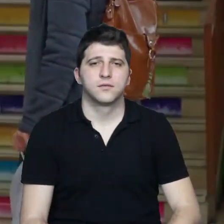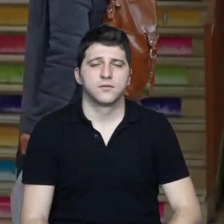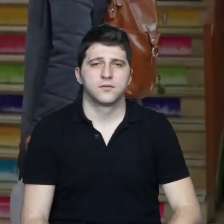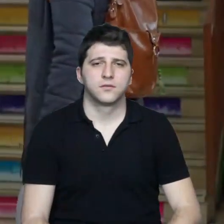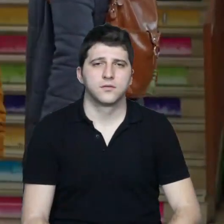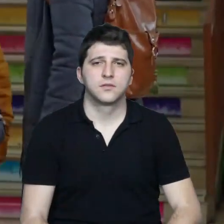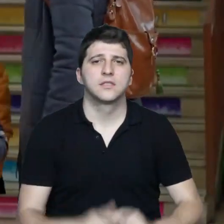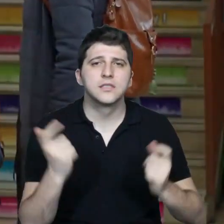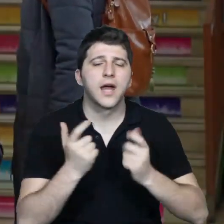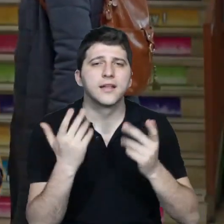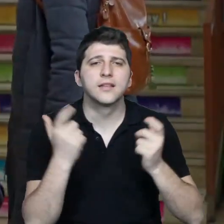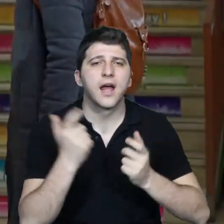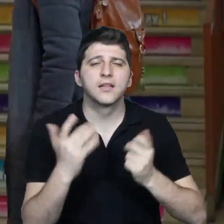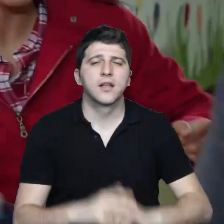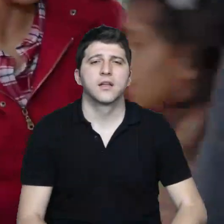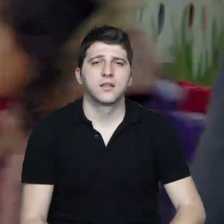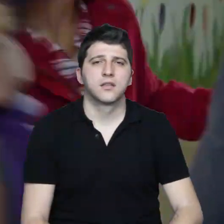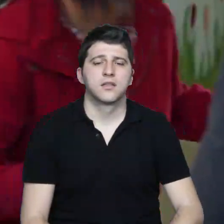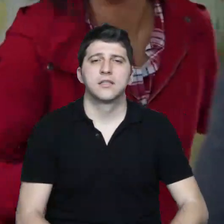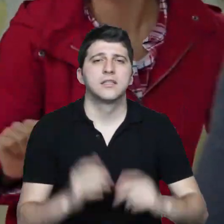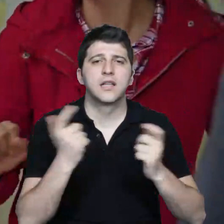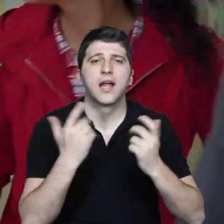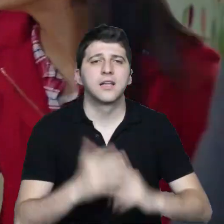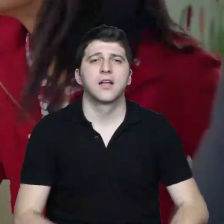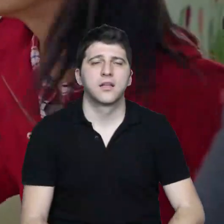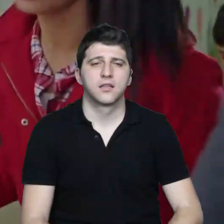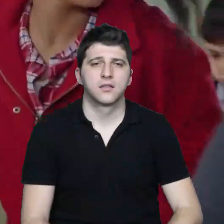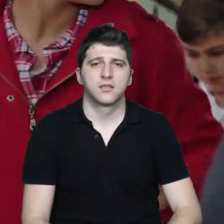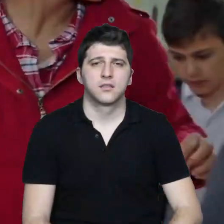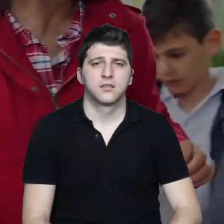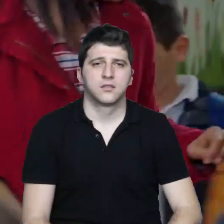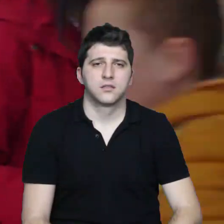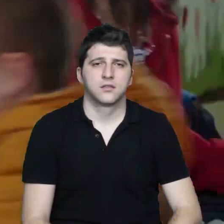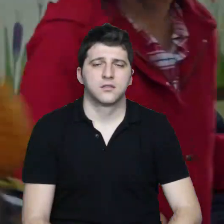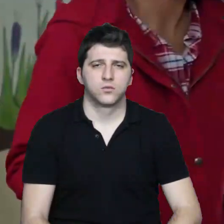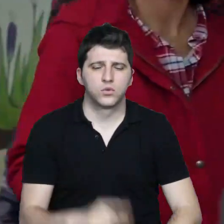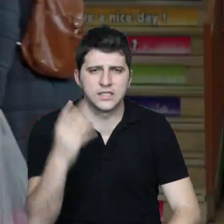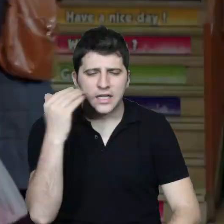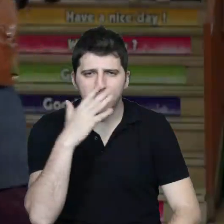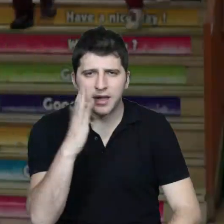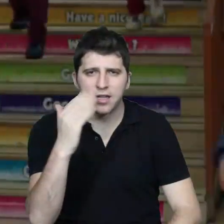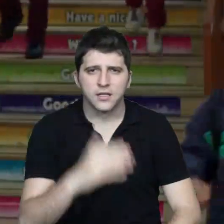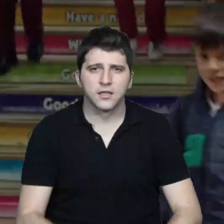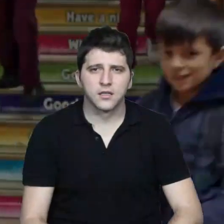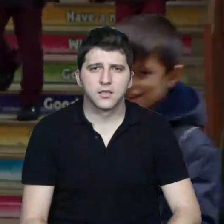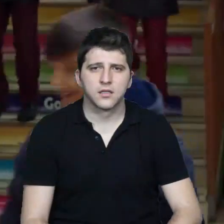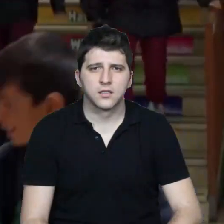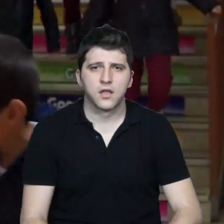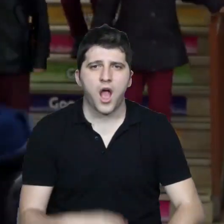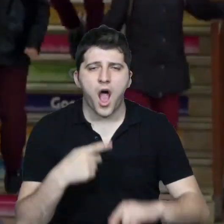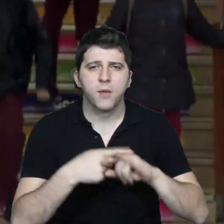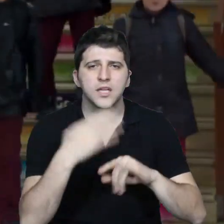Heh. Nerede bu? Nerede? Nerede? Arda nerede? Dur. Dur gelir şimdi. Hamza